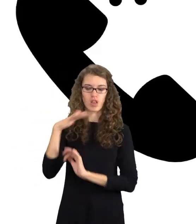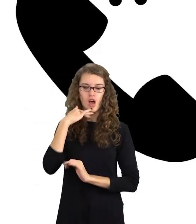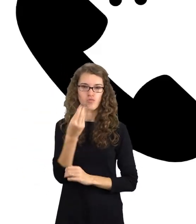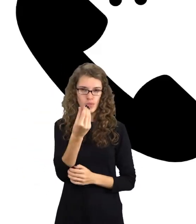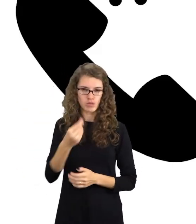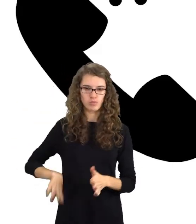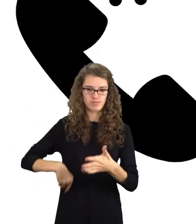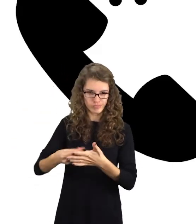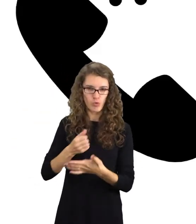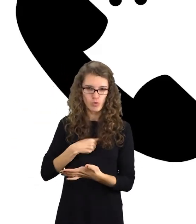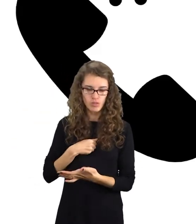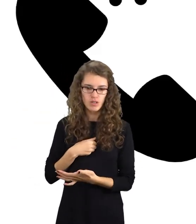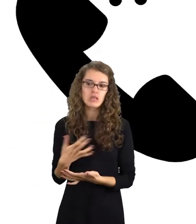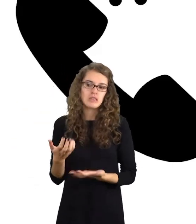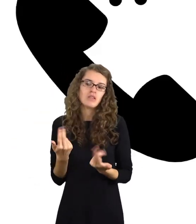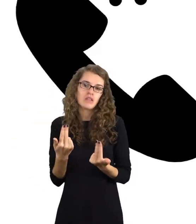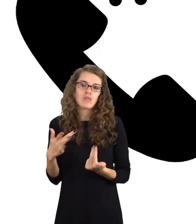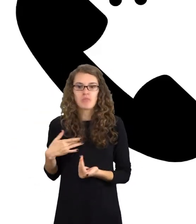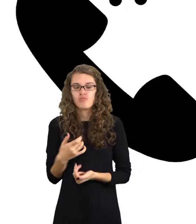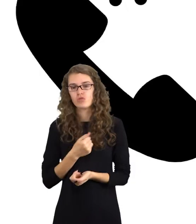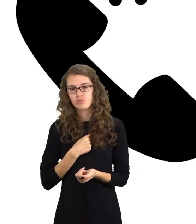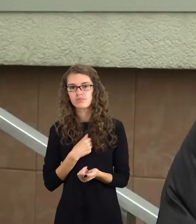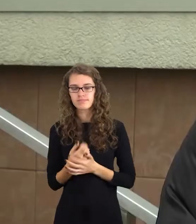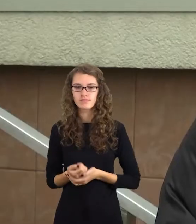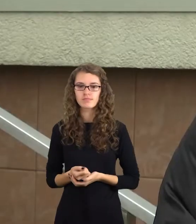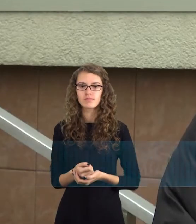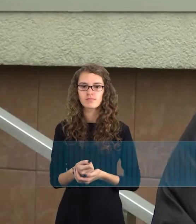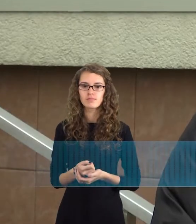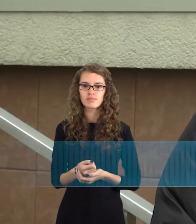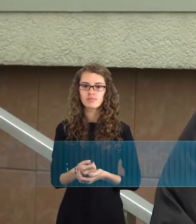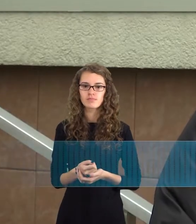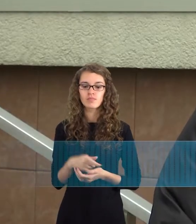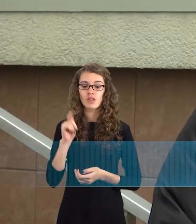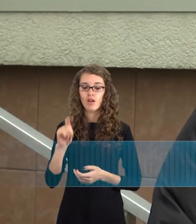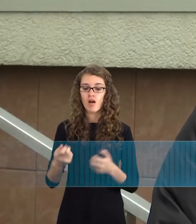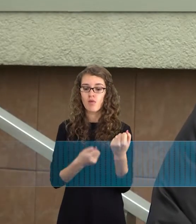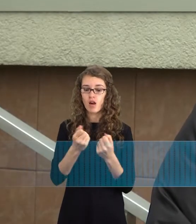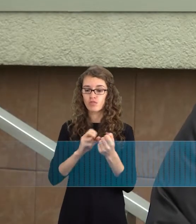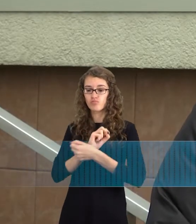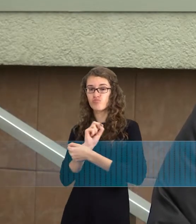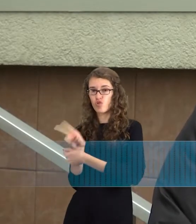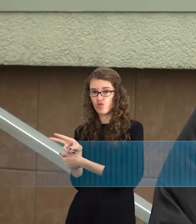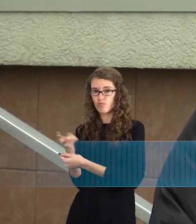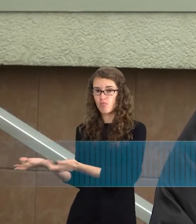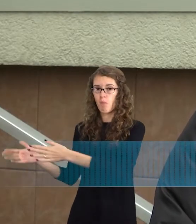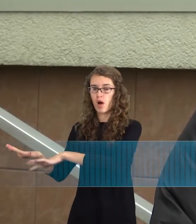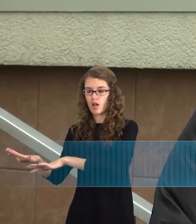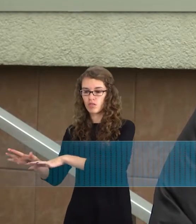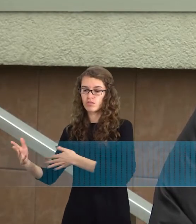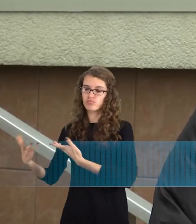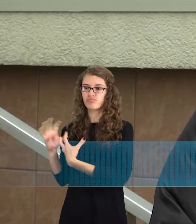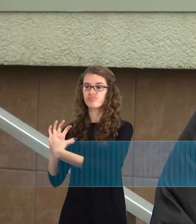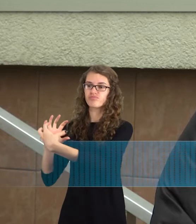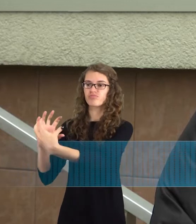kad jie turėjo pinigų. Na, taip galima spėti, kad jie turėjo. Nuo išlipimo iki atsiradimo Kelmės mieste užtruko apie